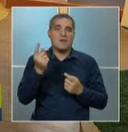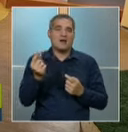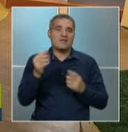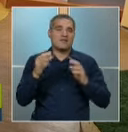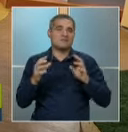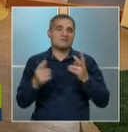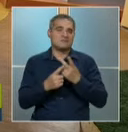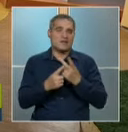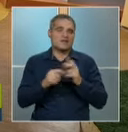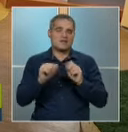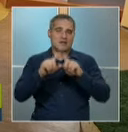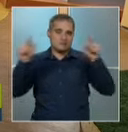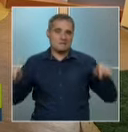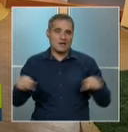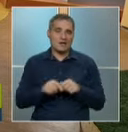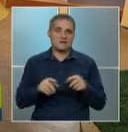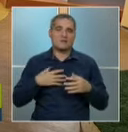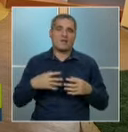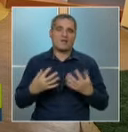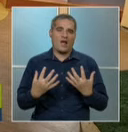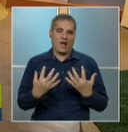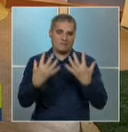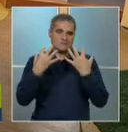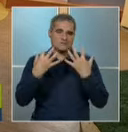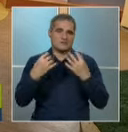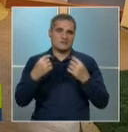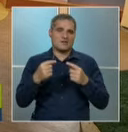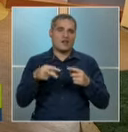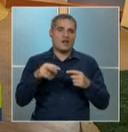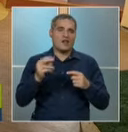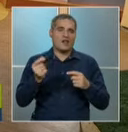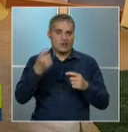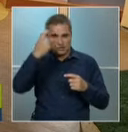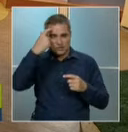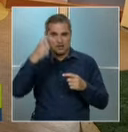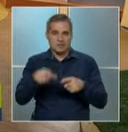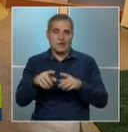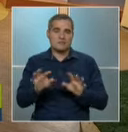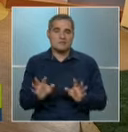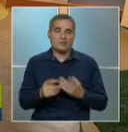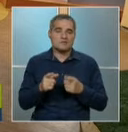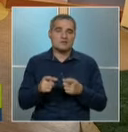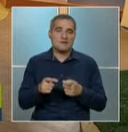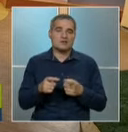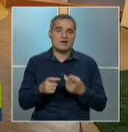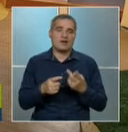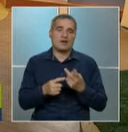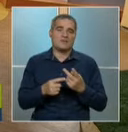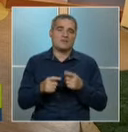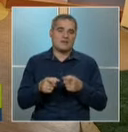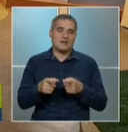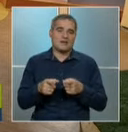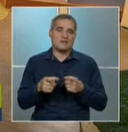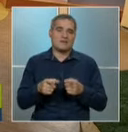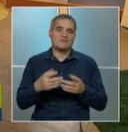телевизори и екрани като цяло са имали лъчения. И оттам е дошъл, е започнал този мит за това, че ти